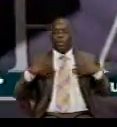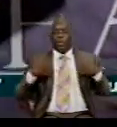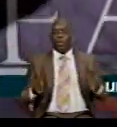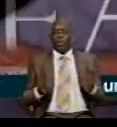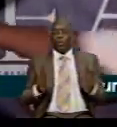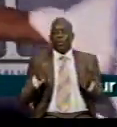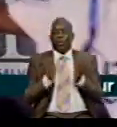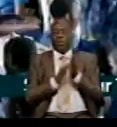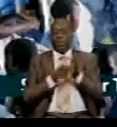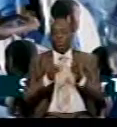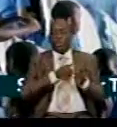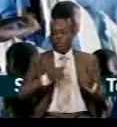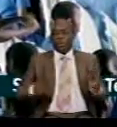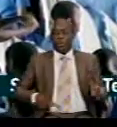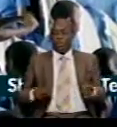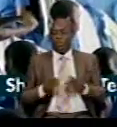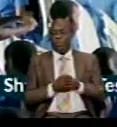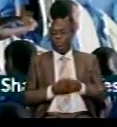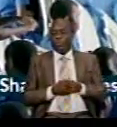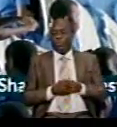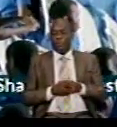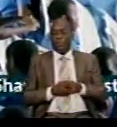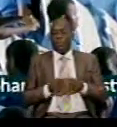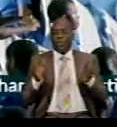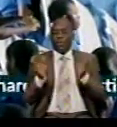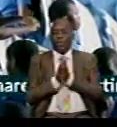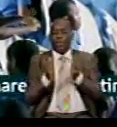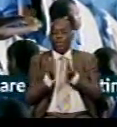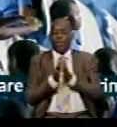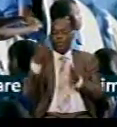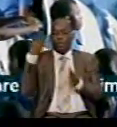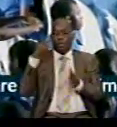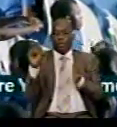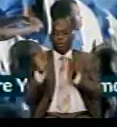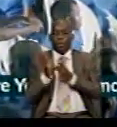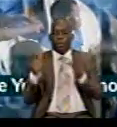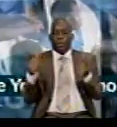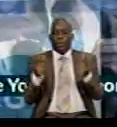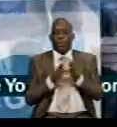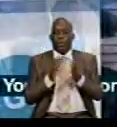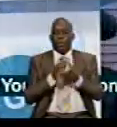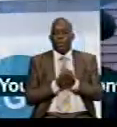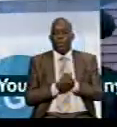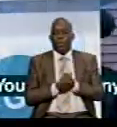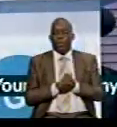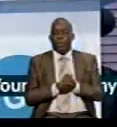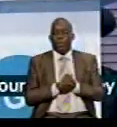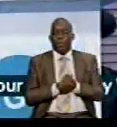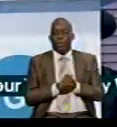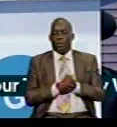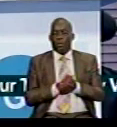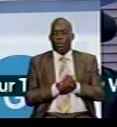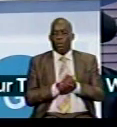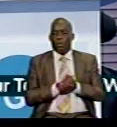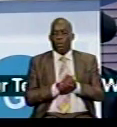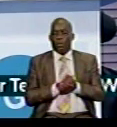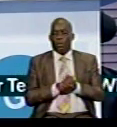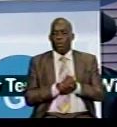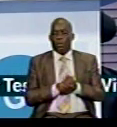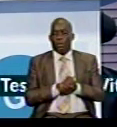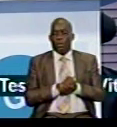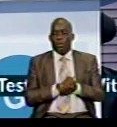free. Thank you for setting me free. Put those hands together for Jesus. Gloire à Dieu. Le frère Tatem que voici avait des